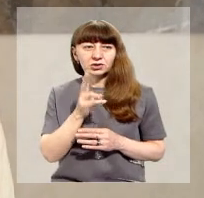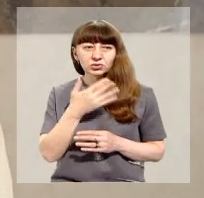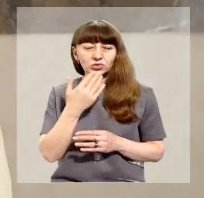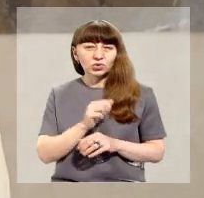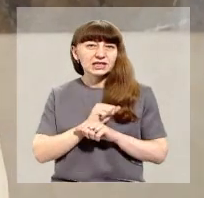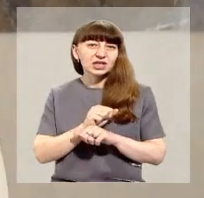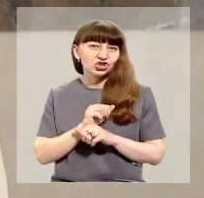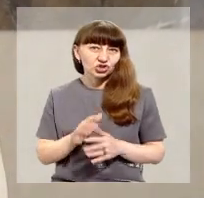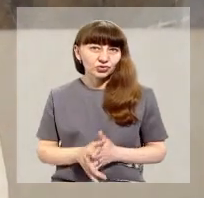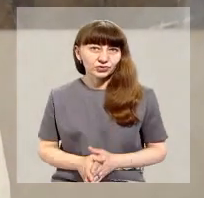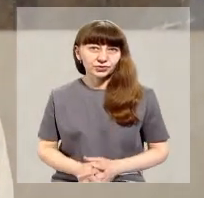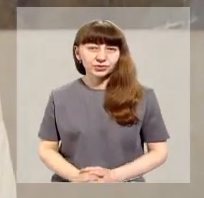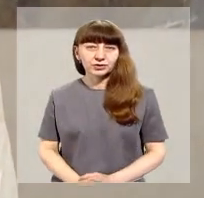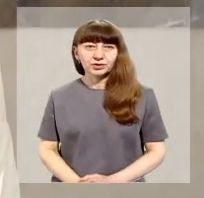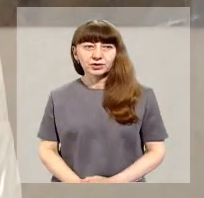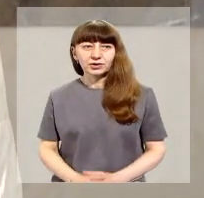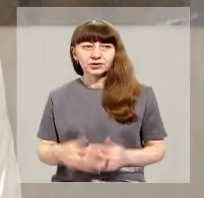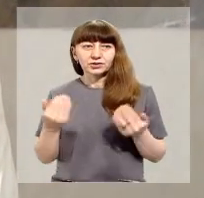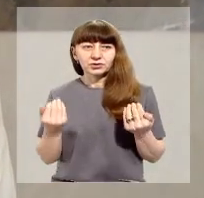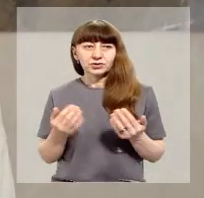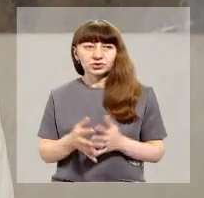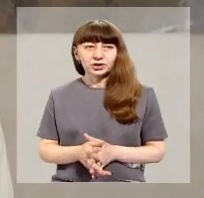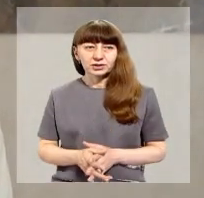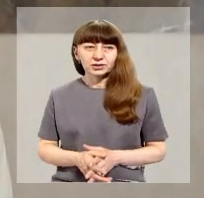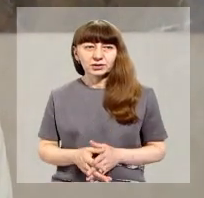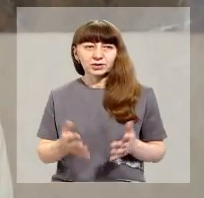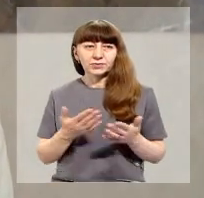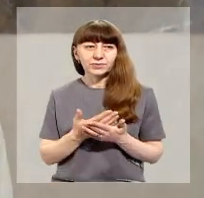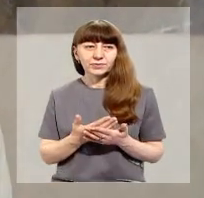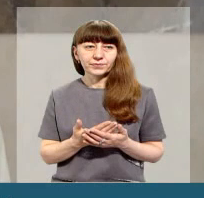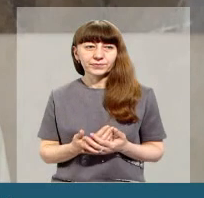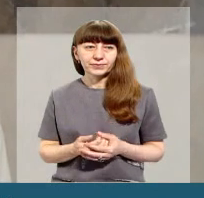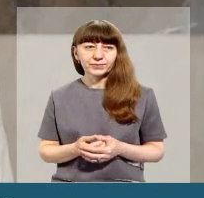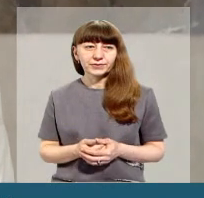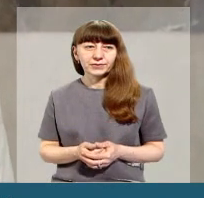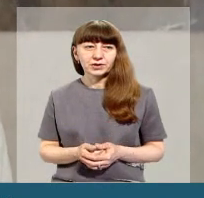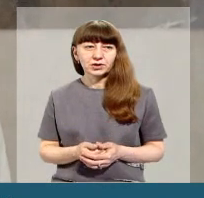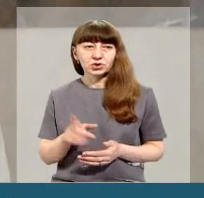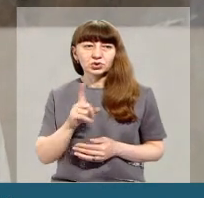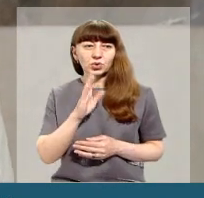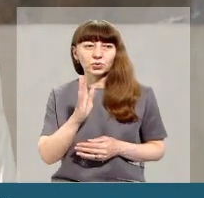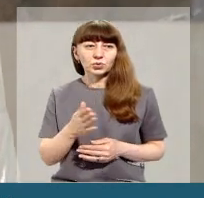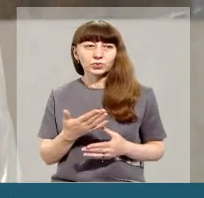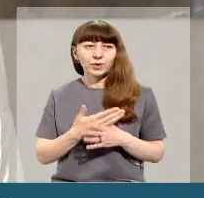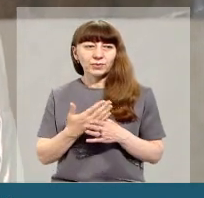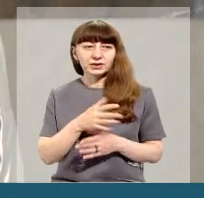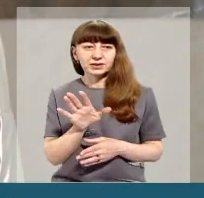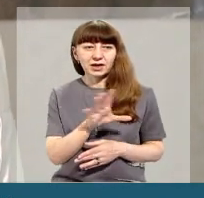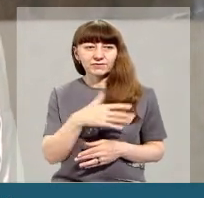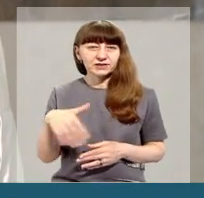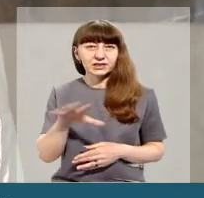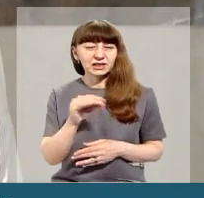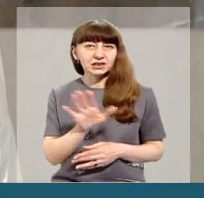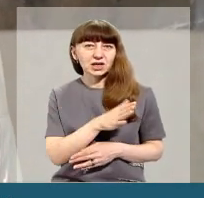застрахован. И сейчас вот как бы мы не думали, да, что нам так будет помогать со всех сторон, везде волонтеры и